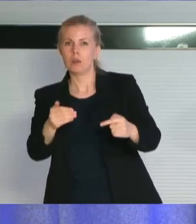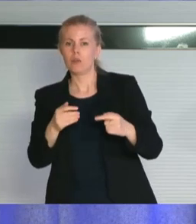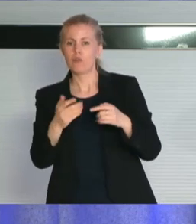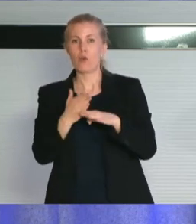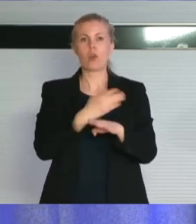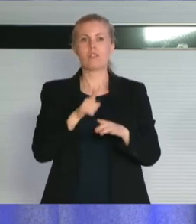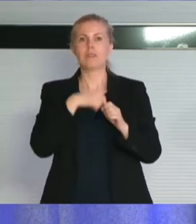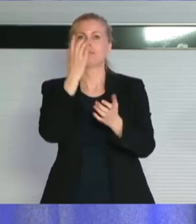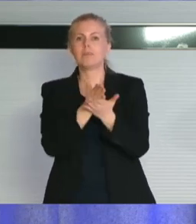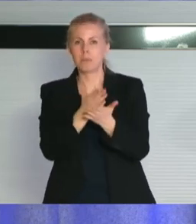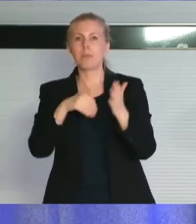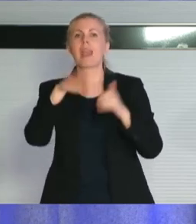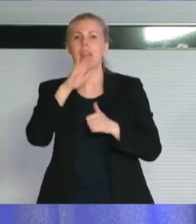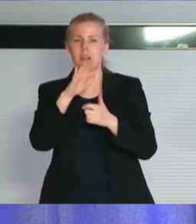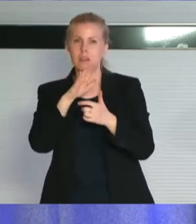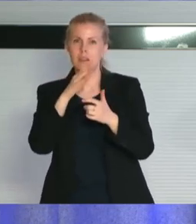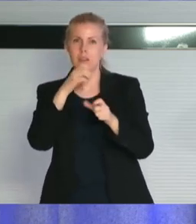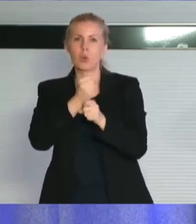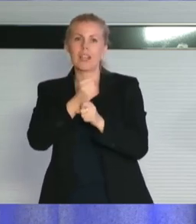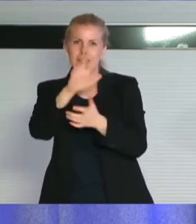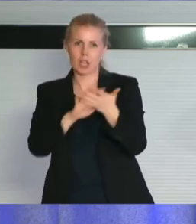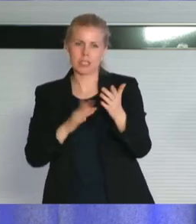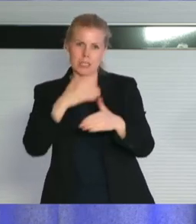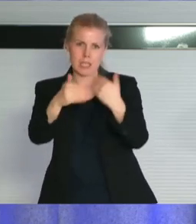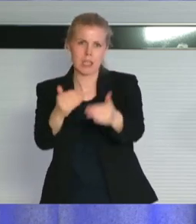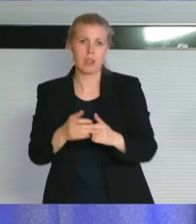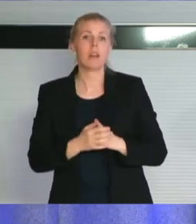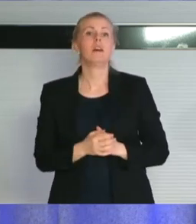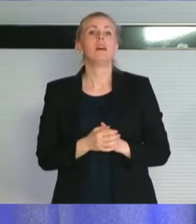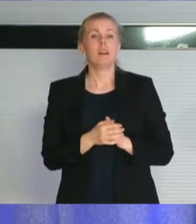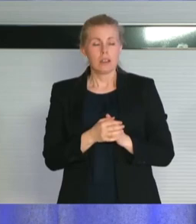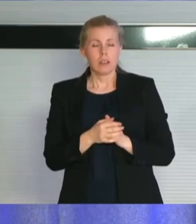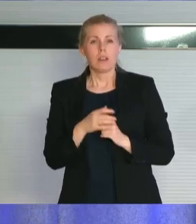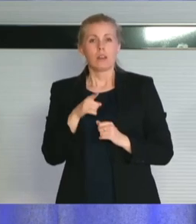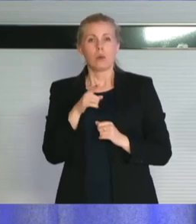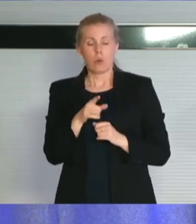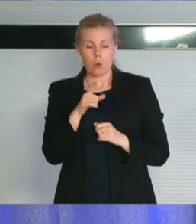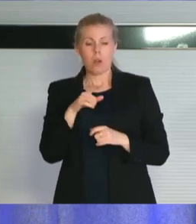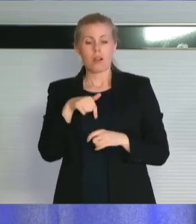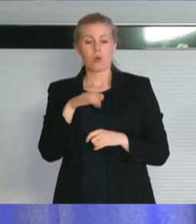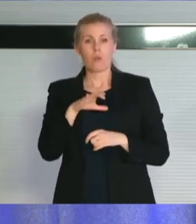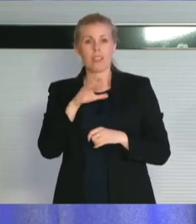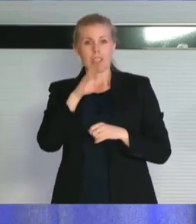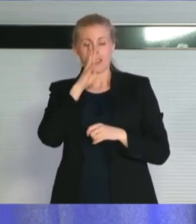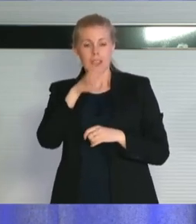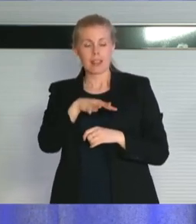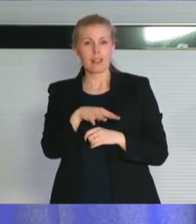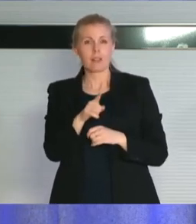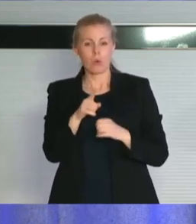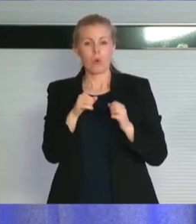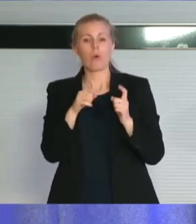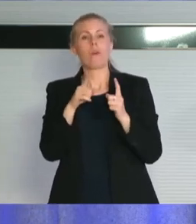strategi. Om noen uker så kan vi bedre veie nytten og ringvirkningen av tiltakene og vil ha et